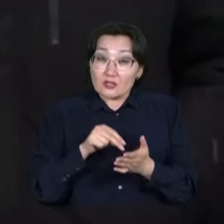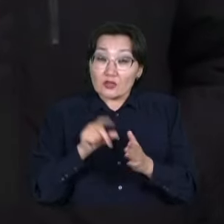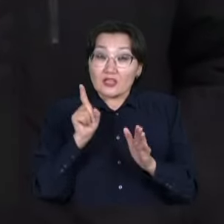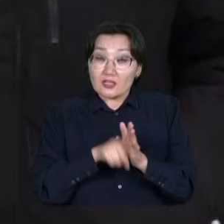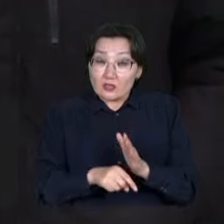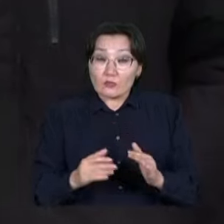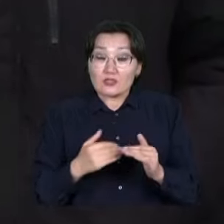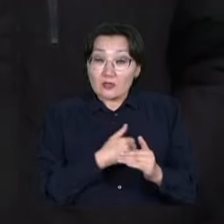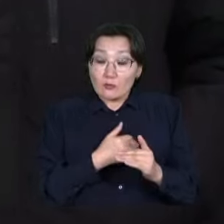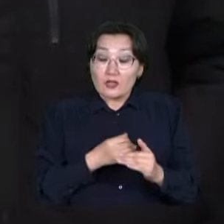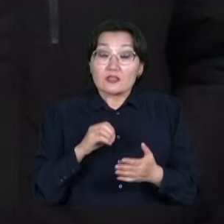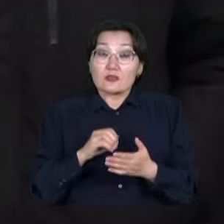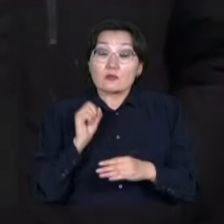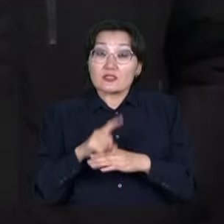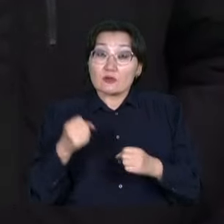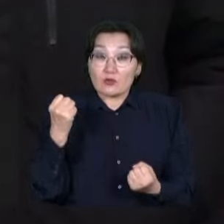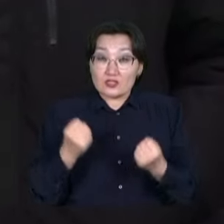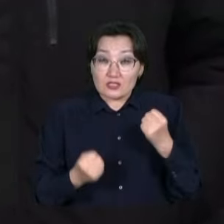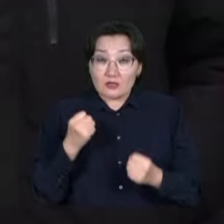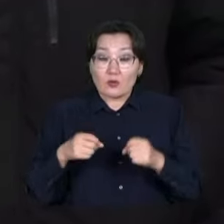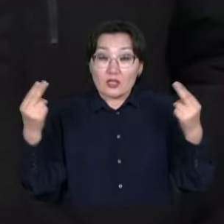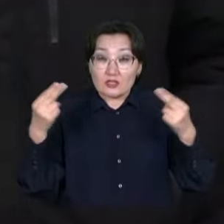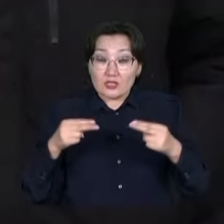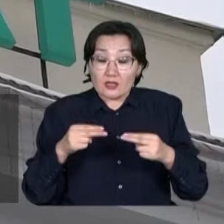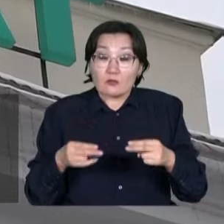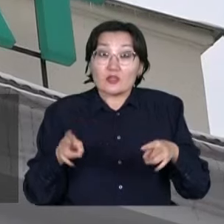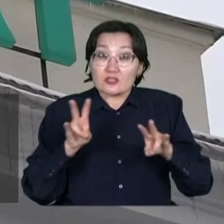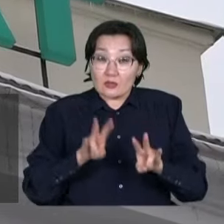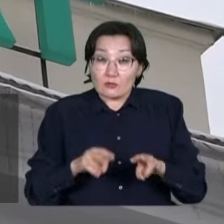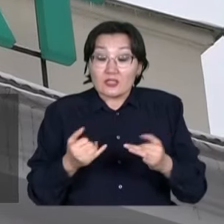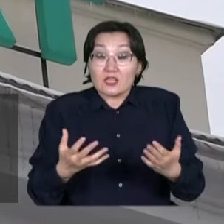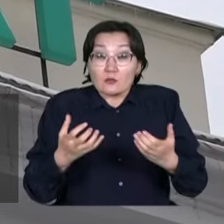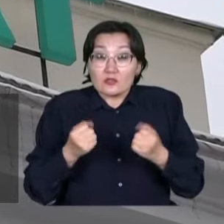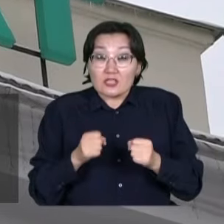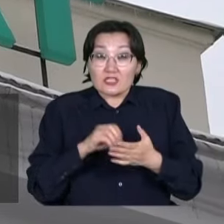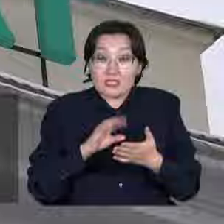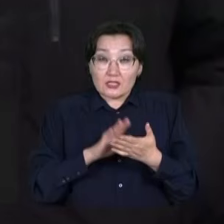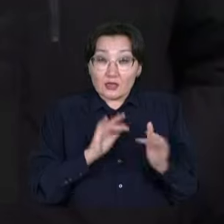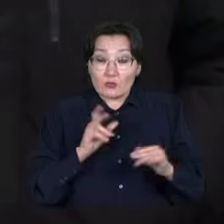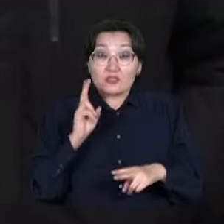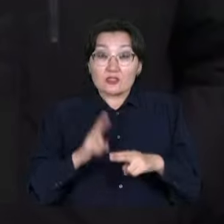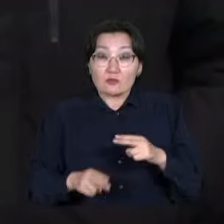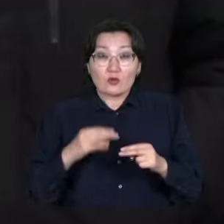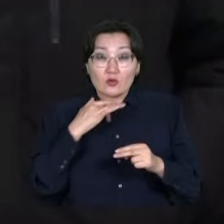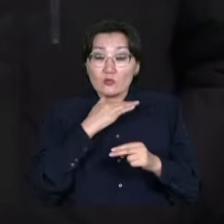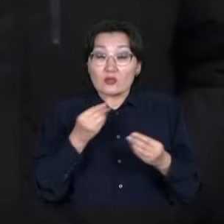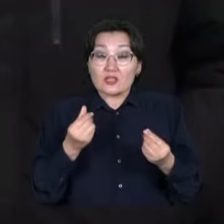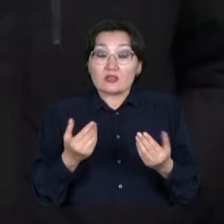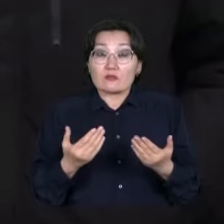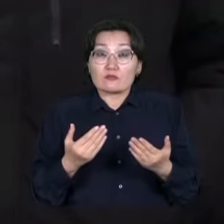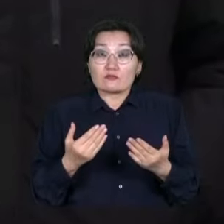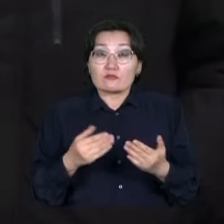тіркеу уақытында біздің тапсырыс берген машиналарымыз кеденде тұрған еді. Қолымызға енді жеткен кезде тіркеу аяқталды. Енді қыруар ақша қалған